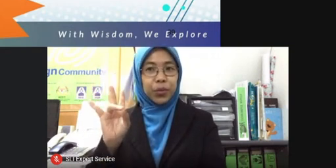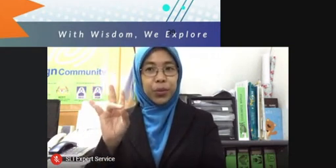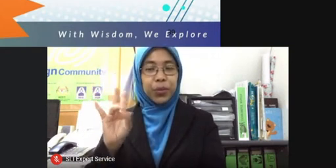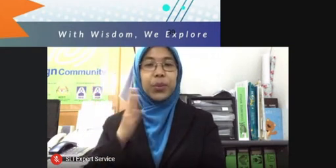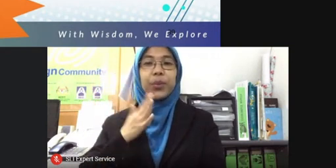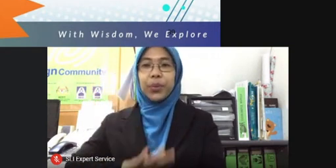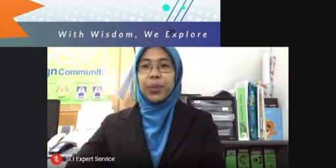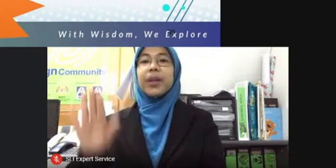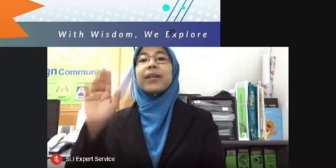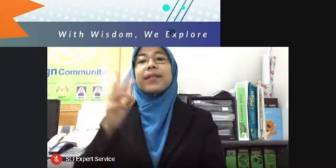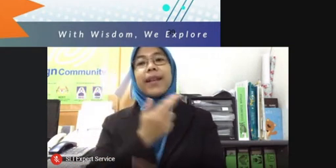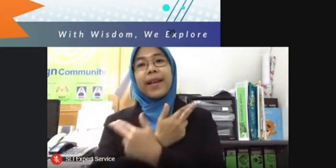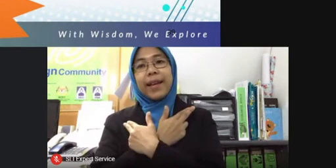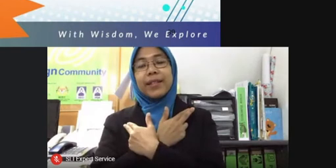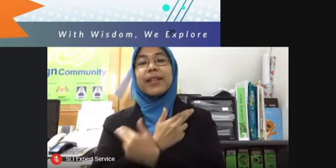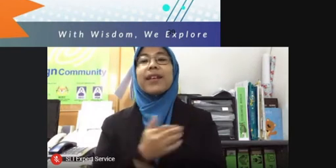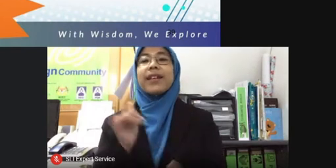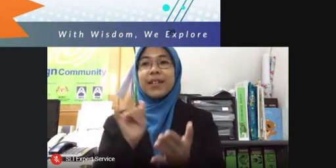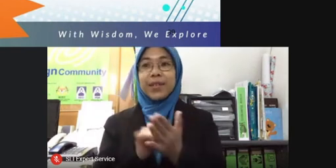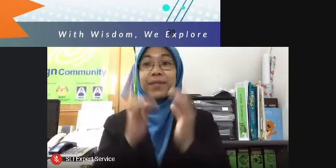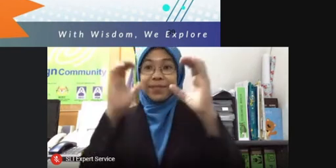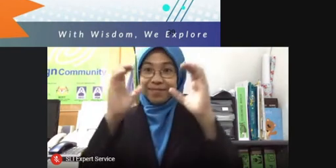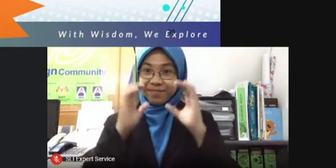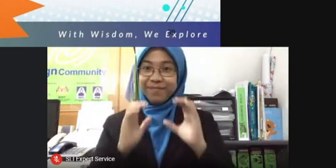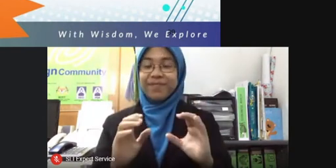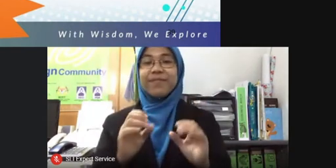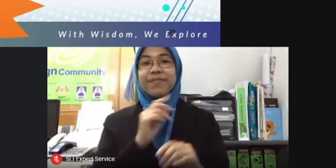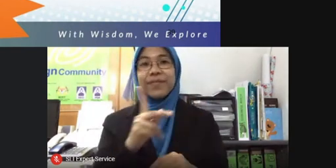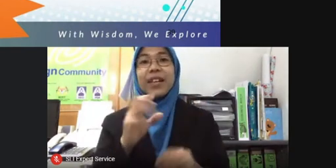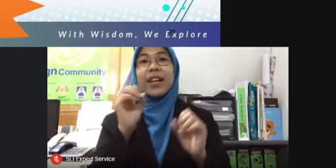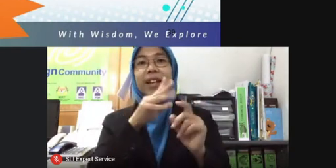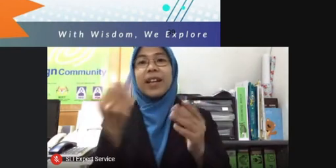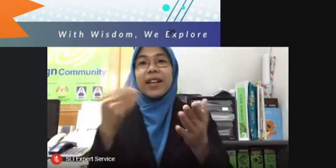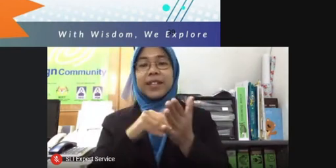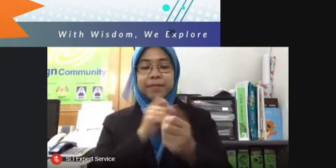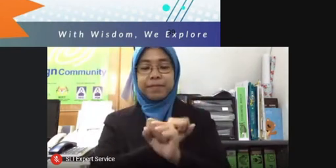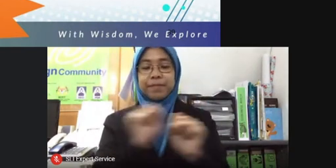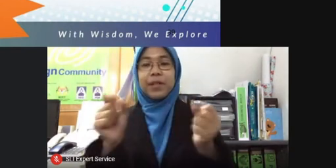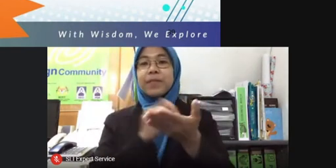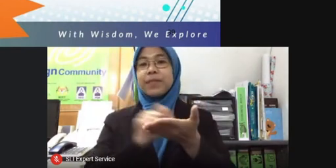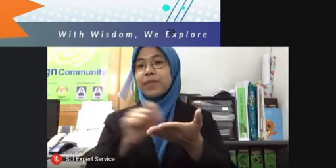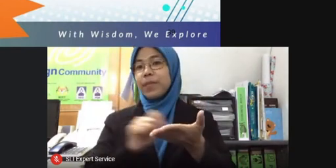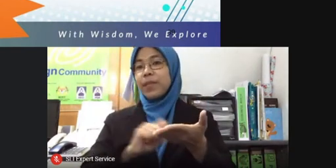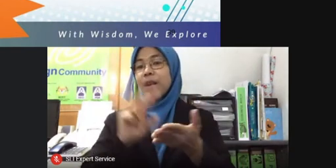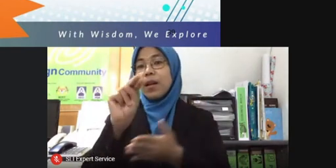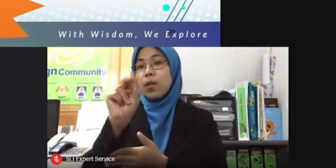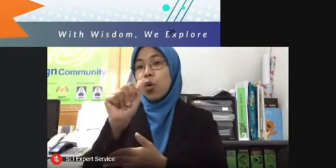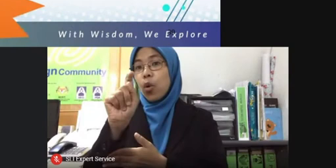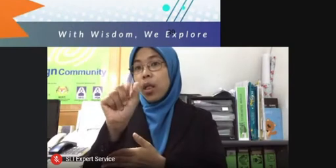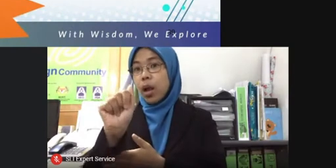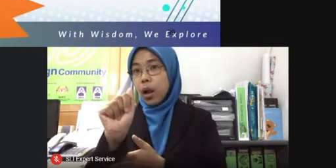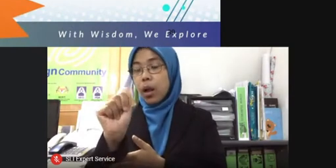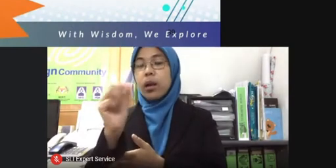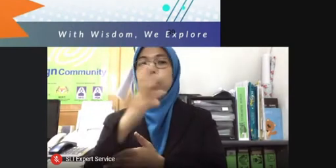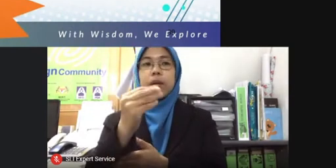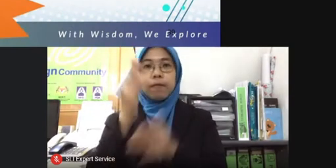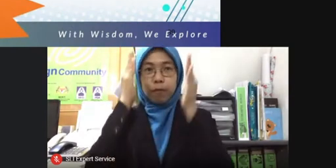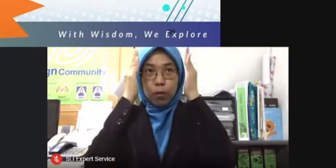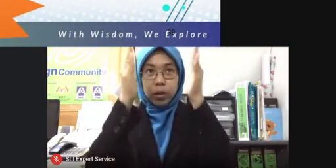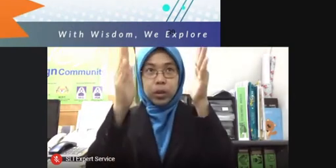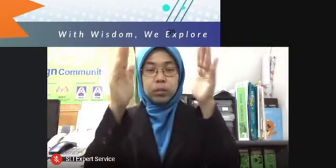2, 3, 4, 5, 6, 7. Relax. Okay, itu tu cara dia lah. Okay. Kemudian sediakan nota lah sebagai garis panduan dan juga fokus kepada